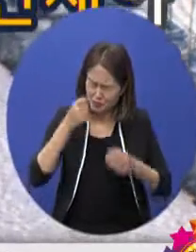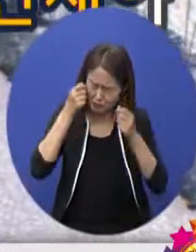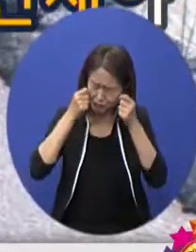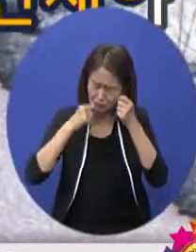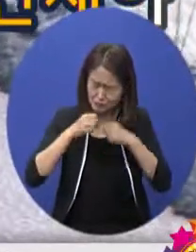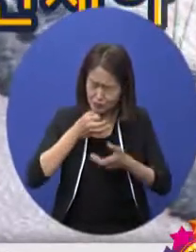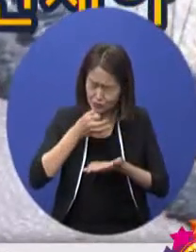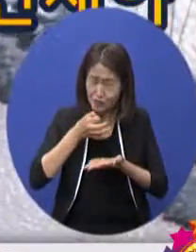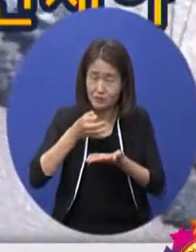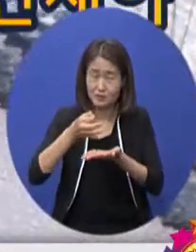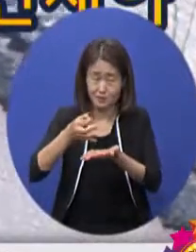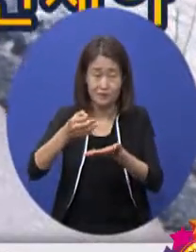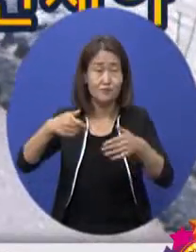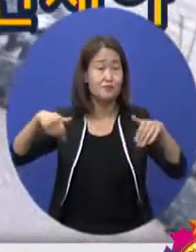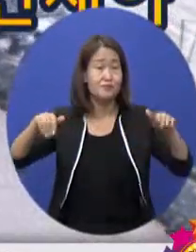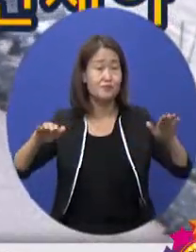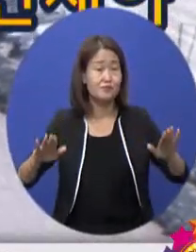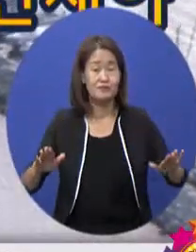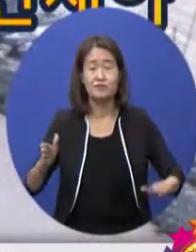두견새야